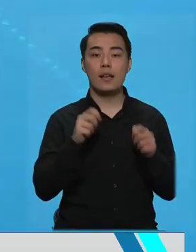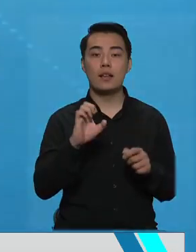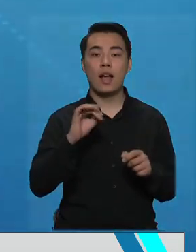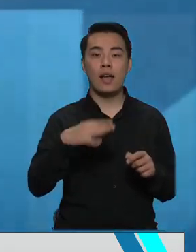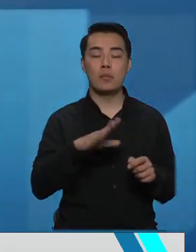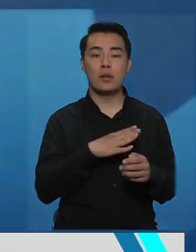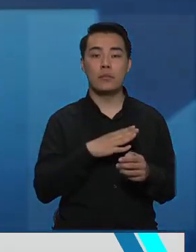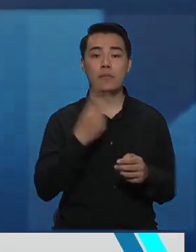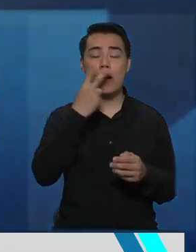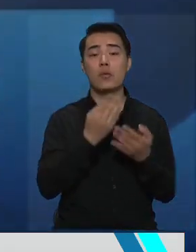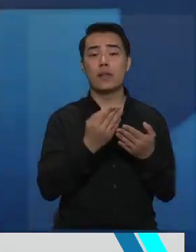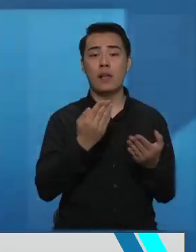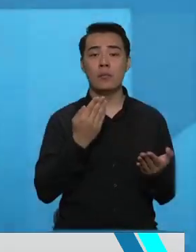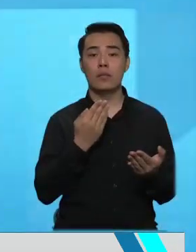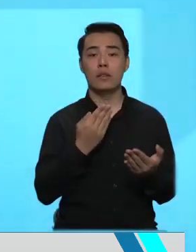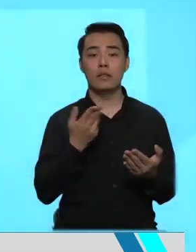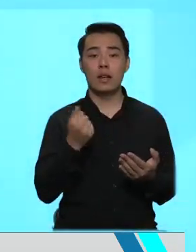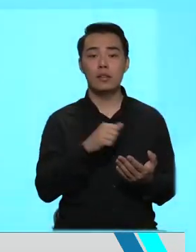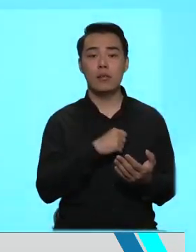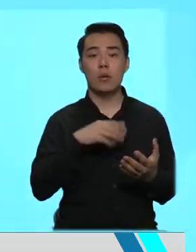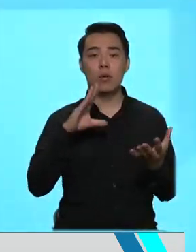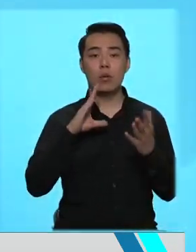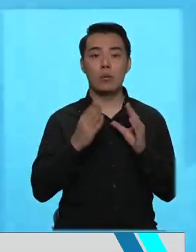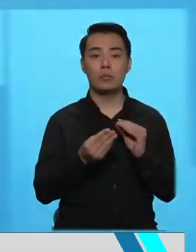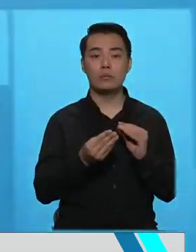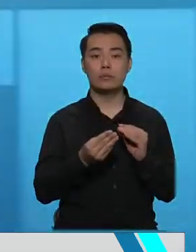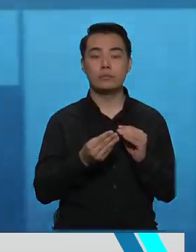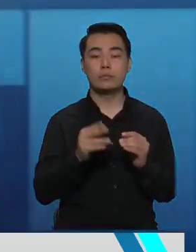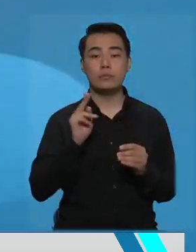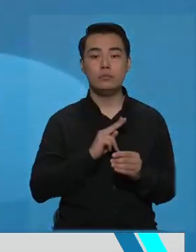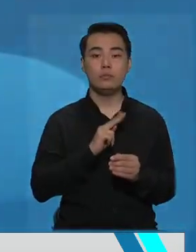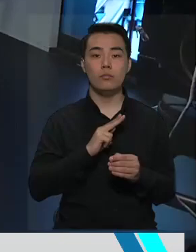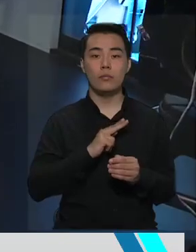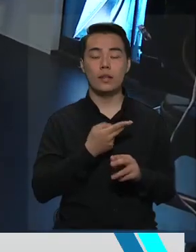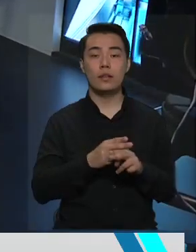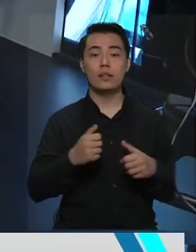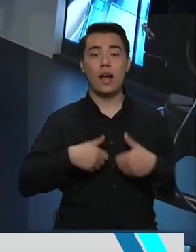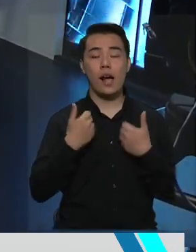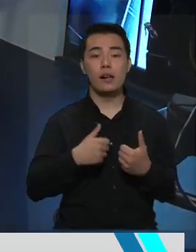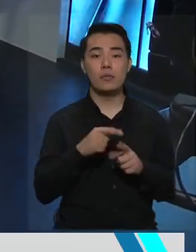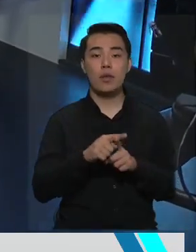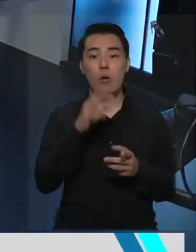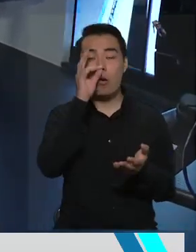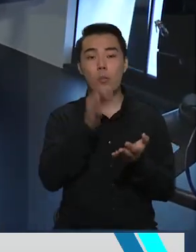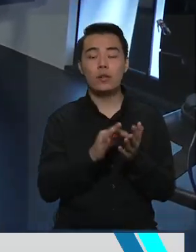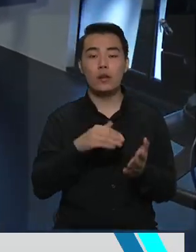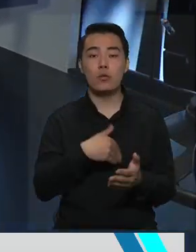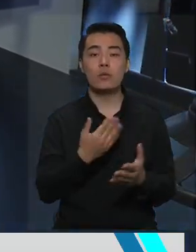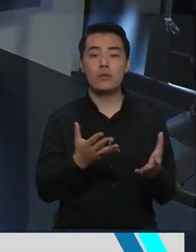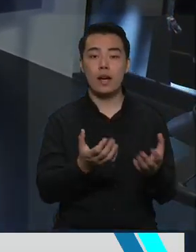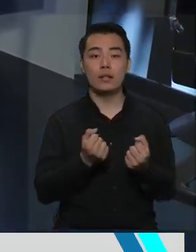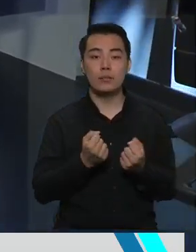назад Ну да В целом мы стараемся даже не заработать мы стараемся получить опыт Мы